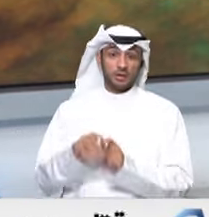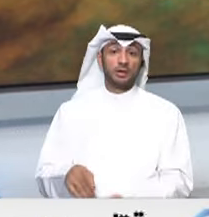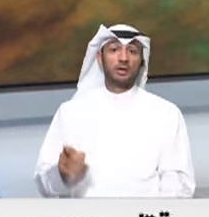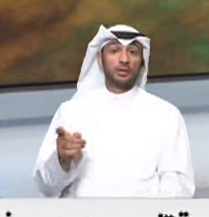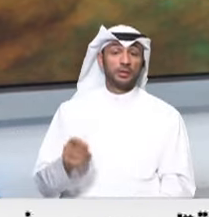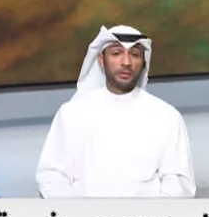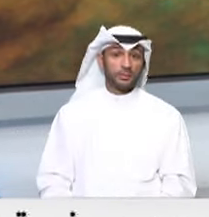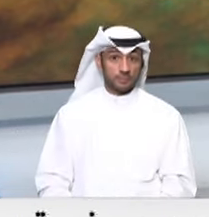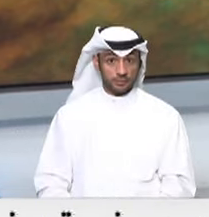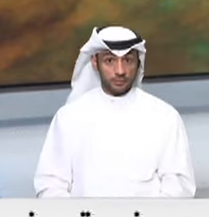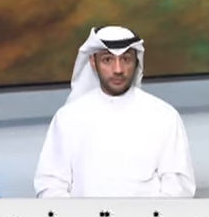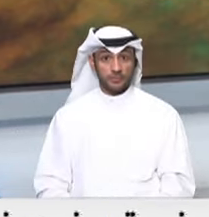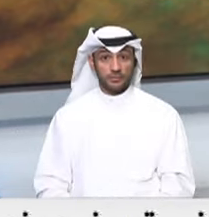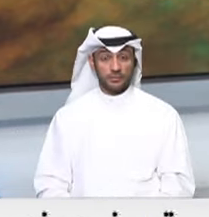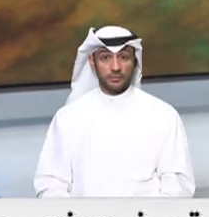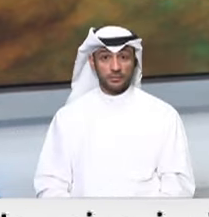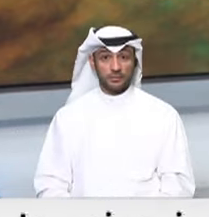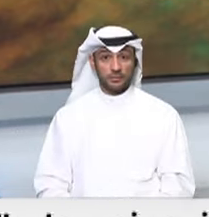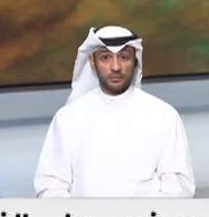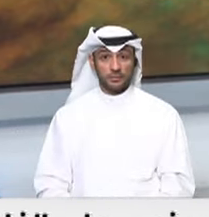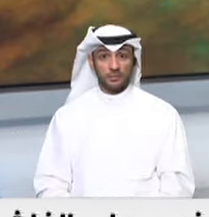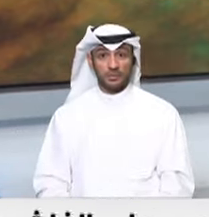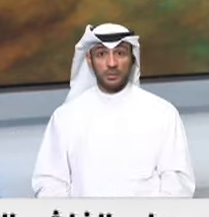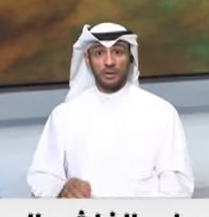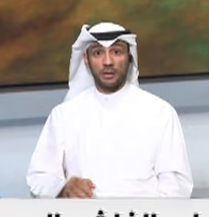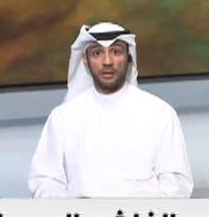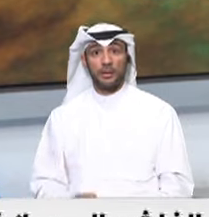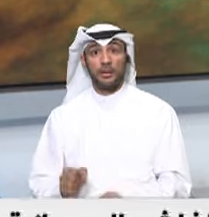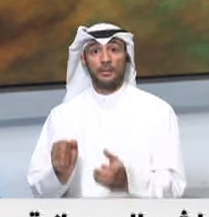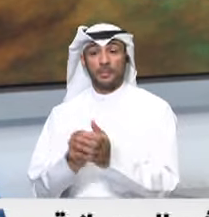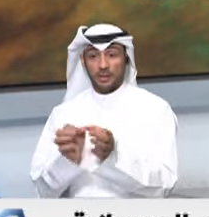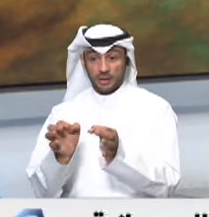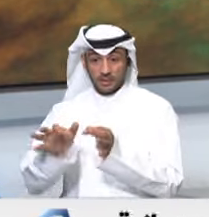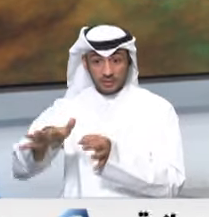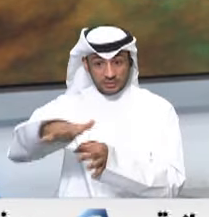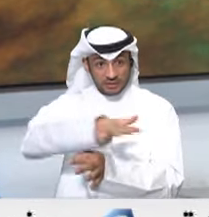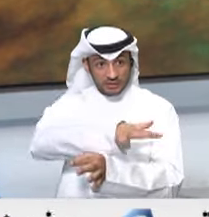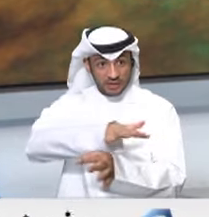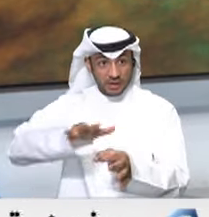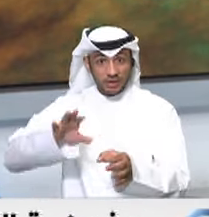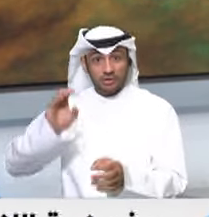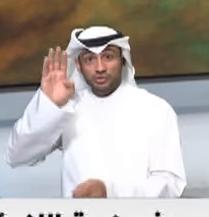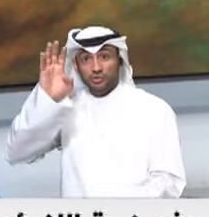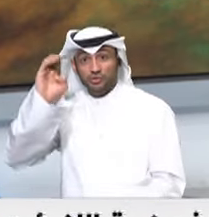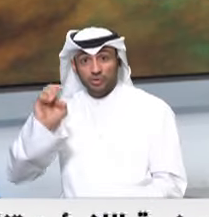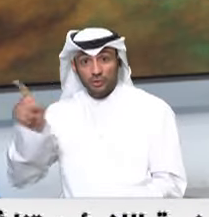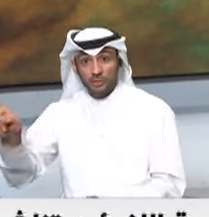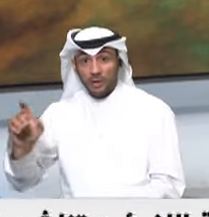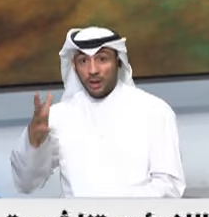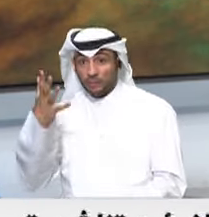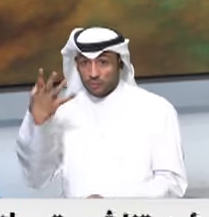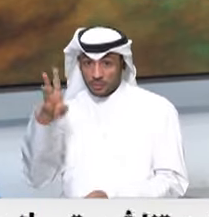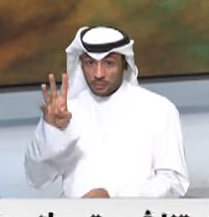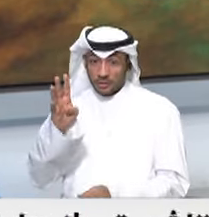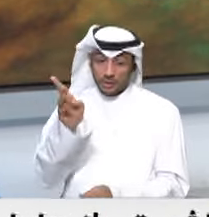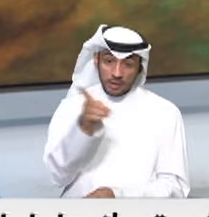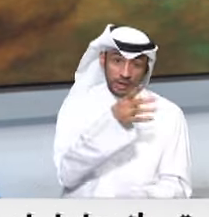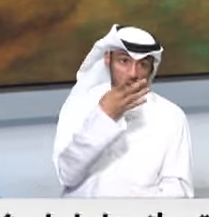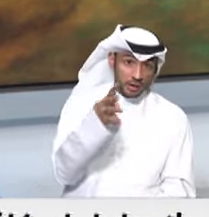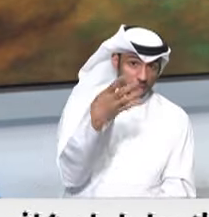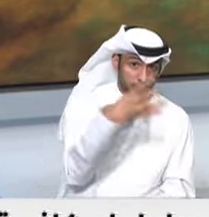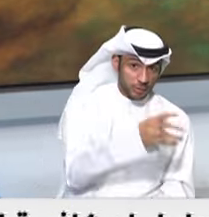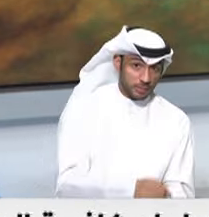بوبيان فيلكا ايضا 45 درجه مئويه السواحل الجنوبيه تتراوح ما بين ال 44 الى ال 45 وحتى